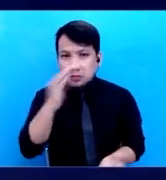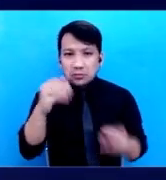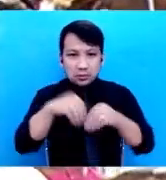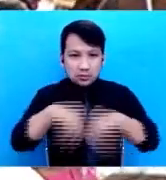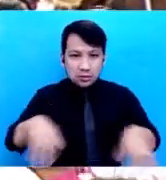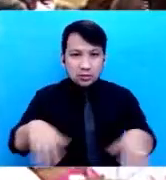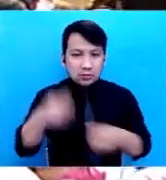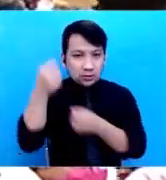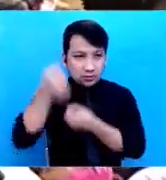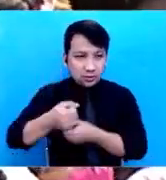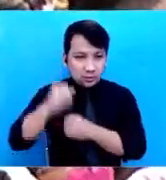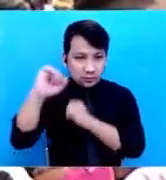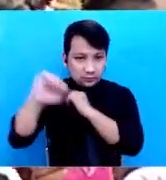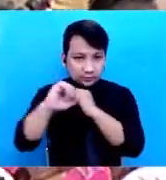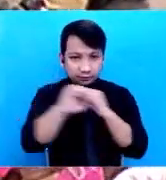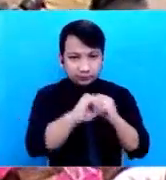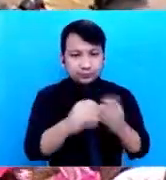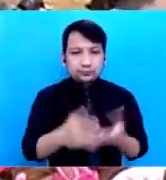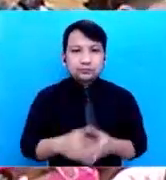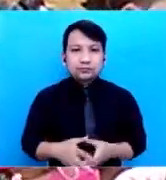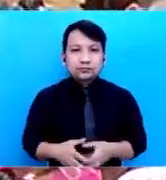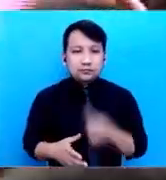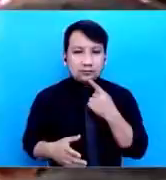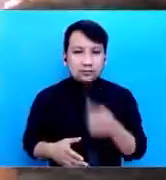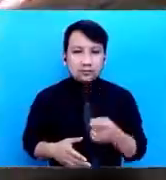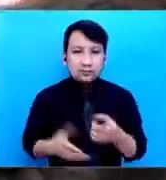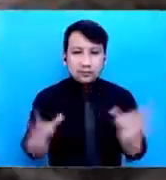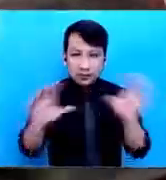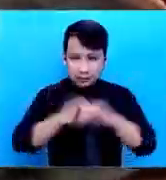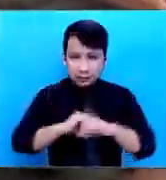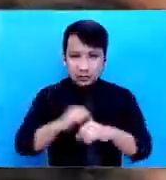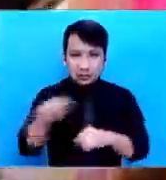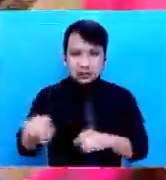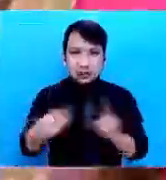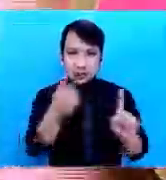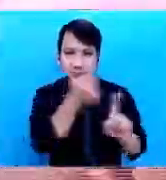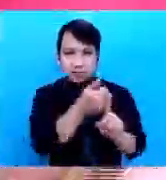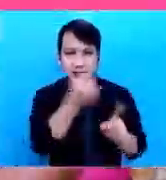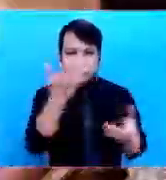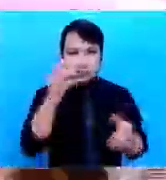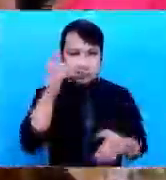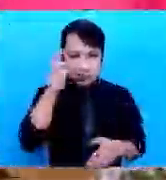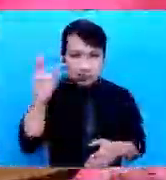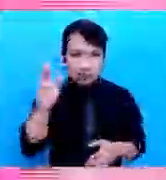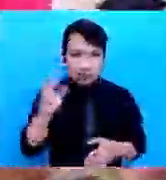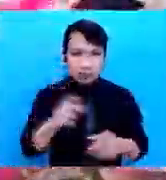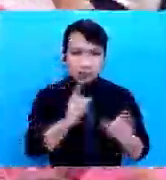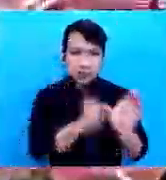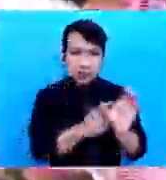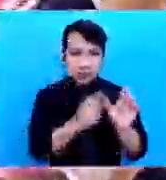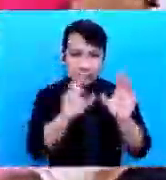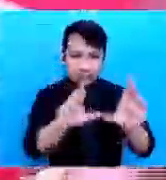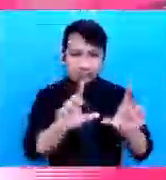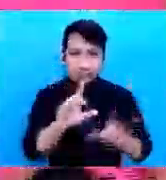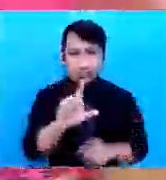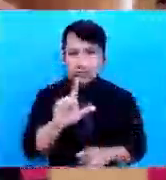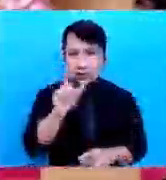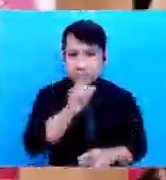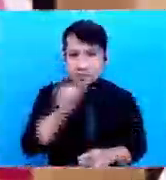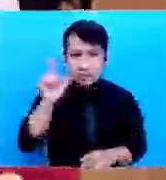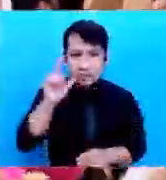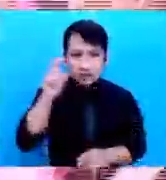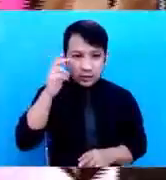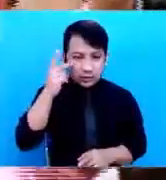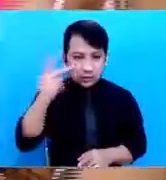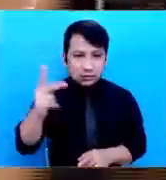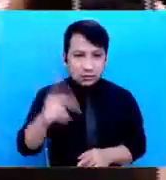kampanya? Pero hindi pa nagtatapos dyan ang akusasyon ni Remulla. Niredtag niya rin ang mga Lenny Kiko supporters. Ang dami